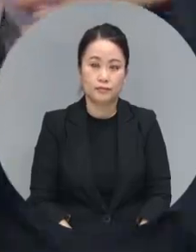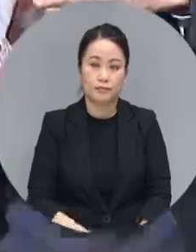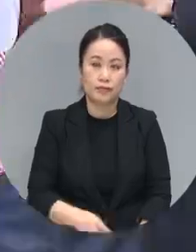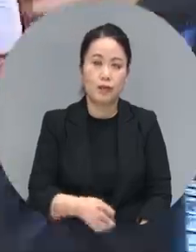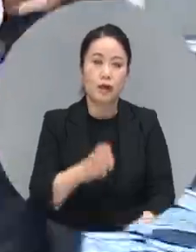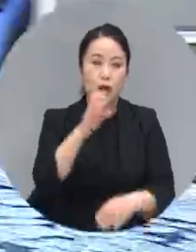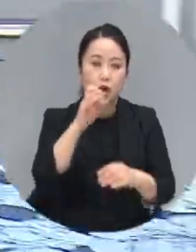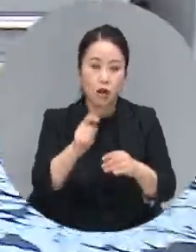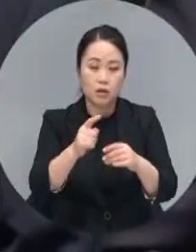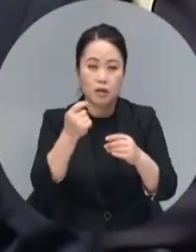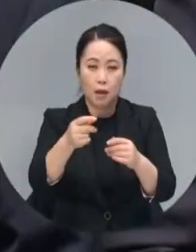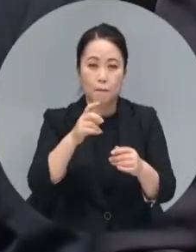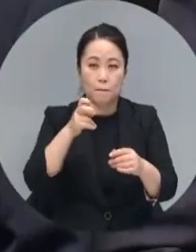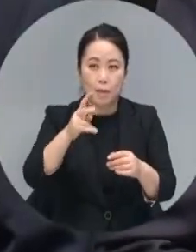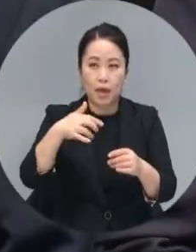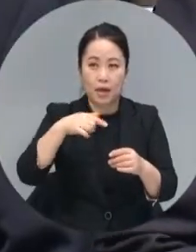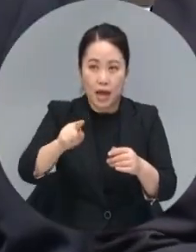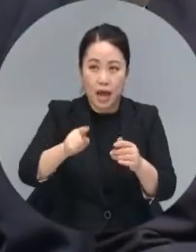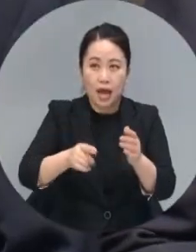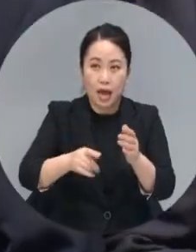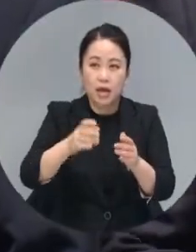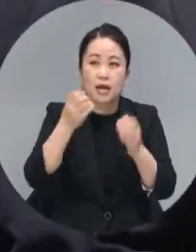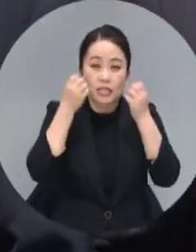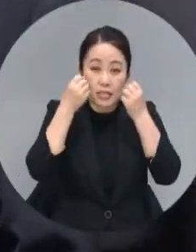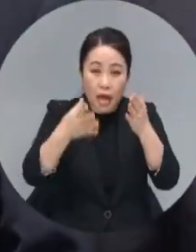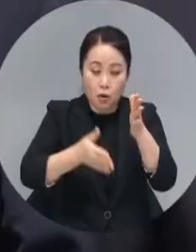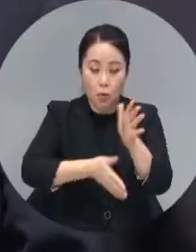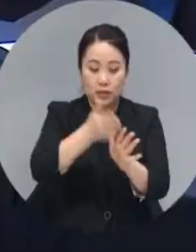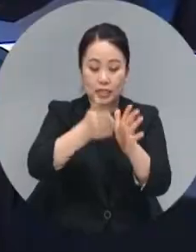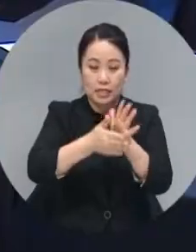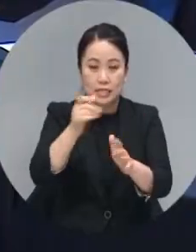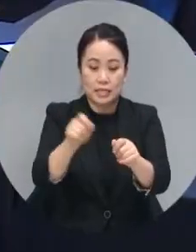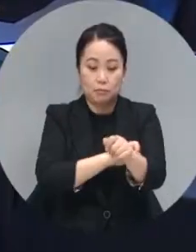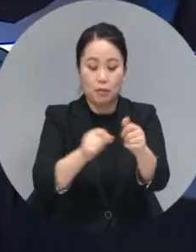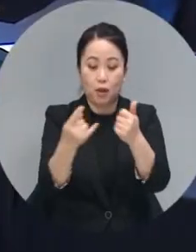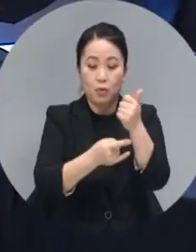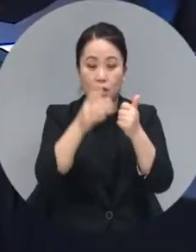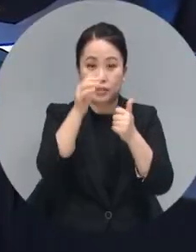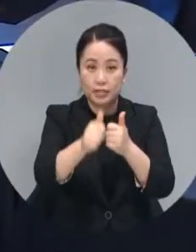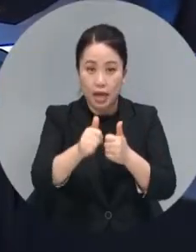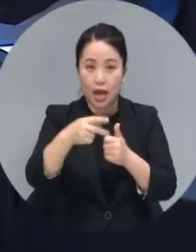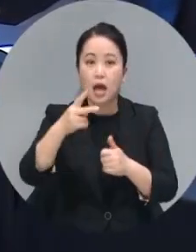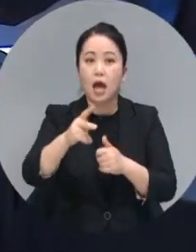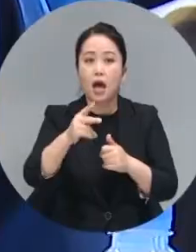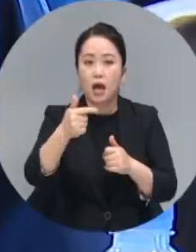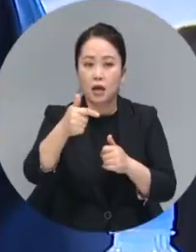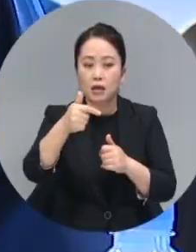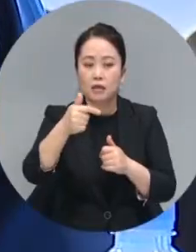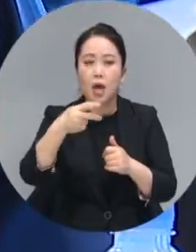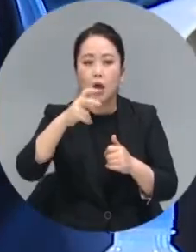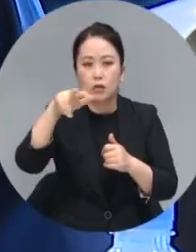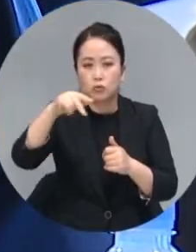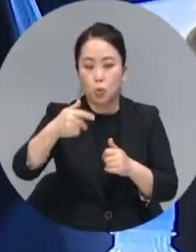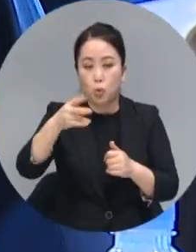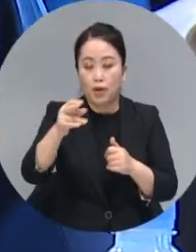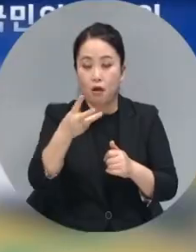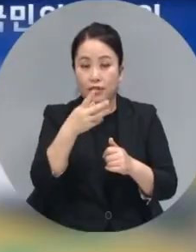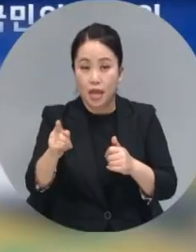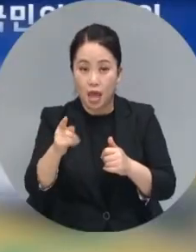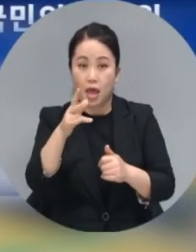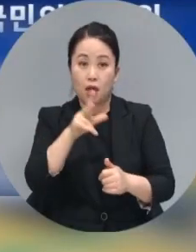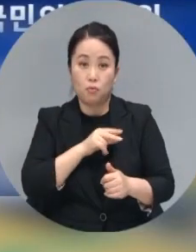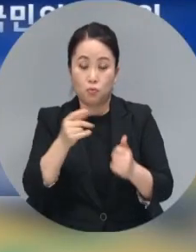뉴시티 특별위원회 위원장 조경태 의원. 메가시티를 다시 꺼낸 이유에 대해 이렇게 말합니다. 누구나